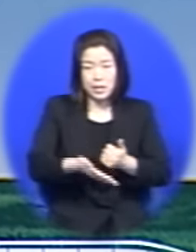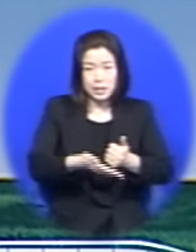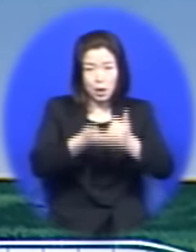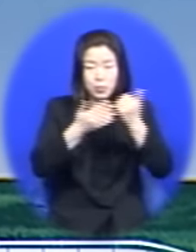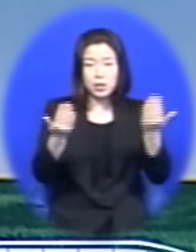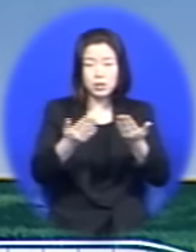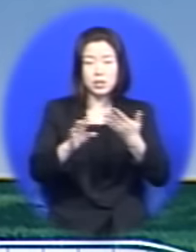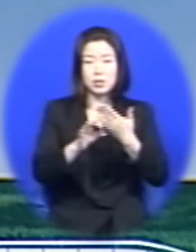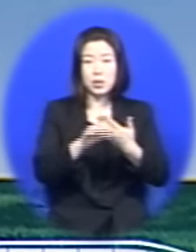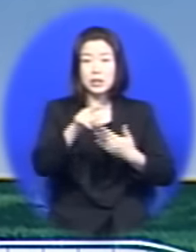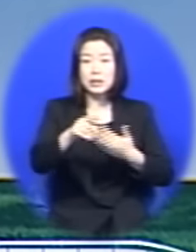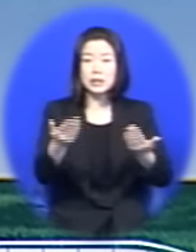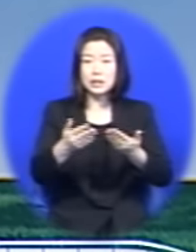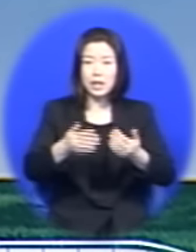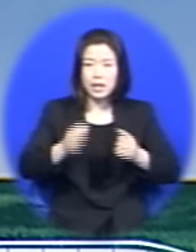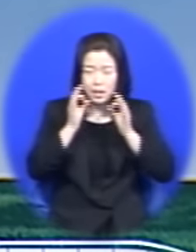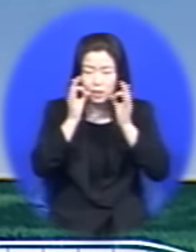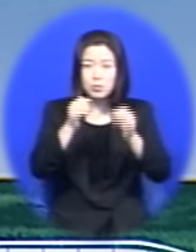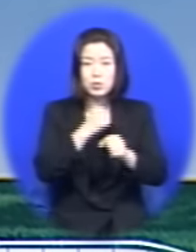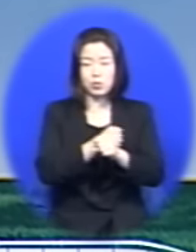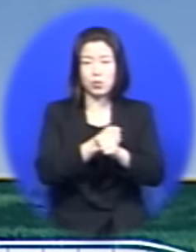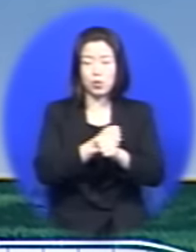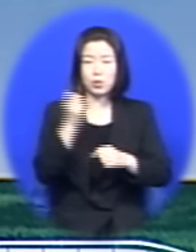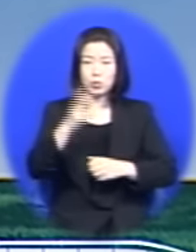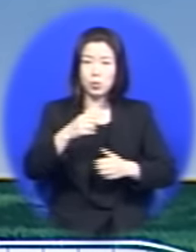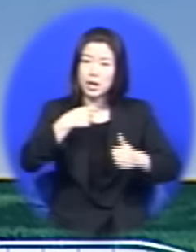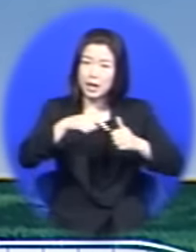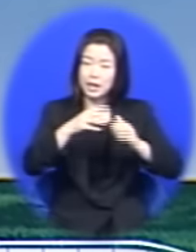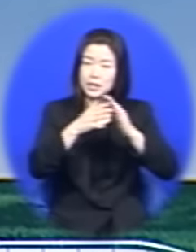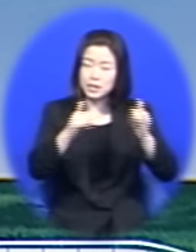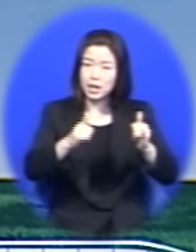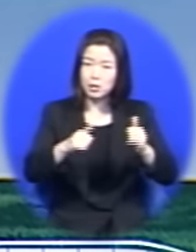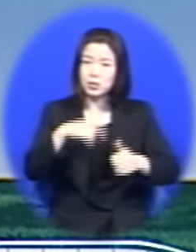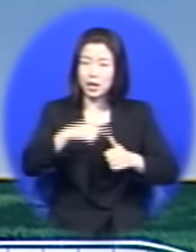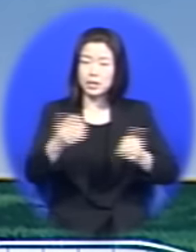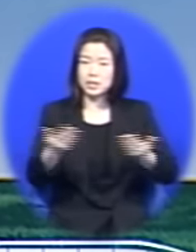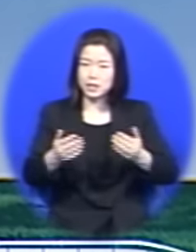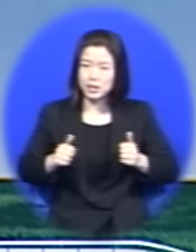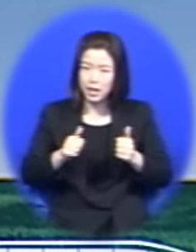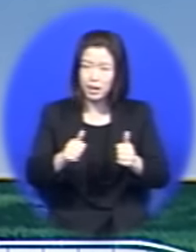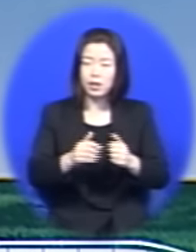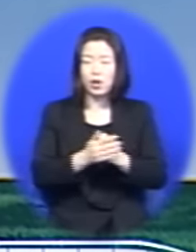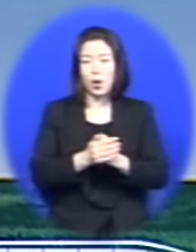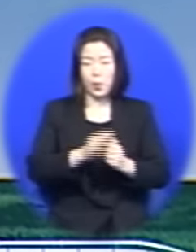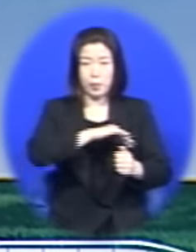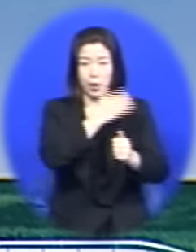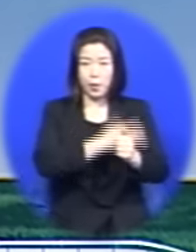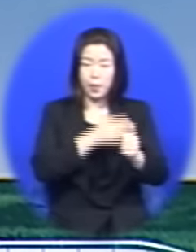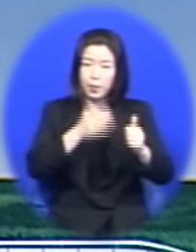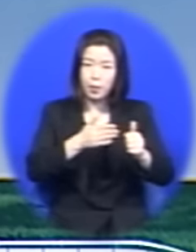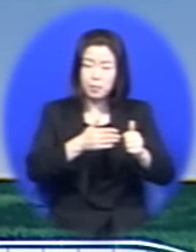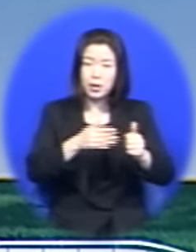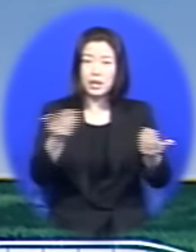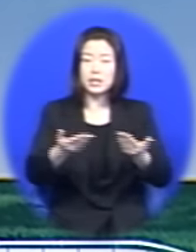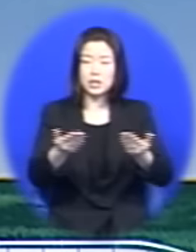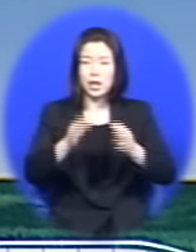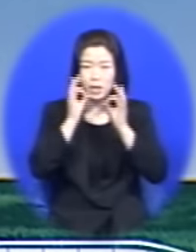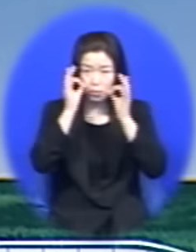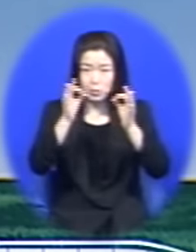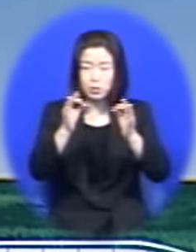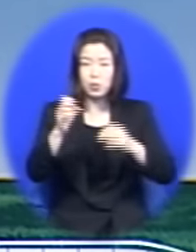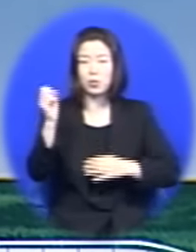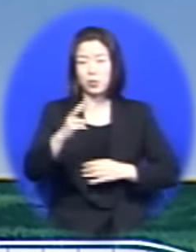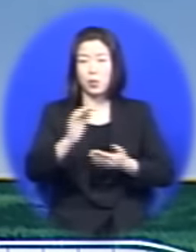일이면 섬기는 일에 힘써야 합니다. 또 가르치는 사람이면 가르치는 일에, 권면하는 사람이면 권면하는 일에 힘쓸